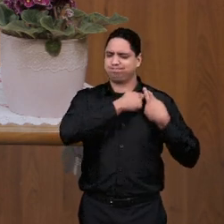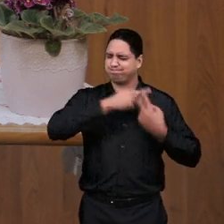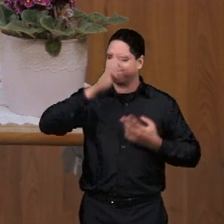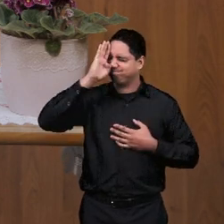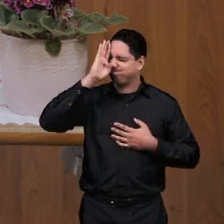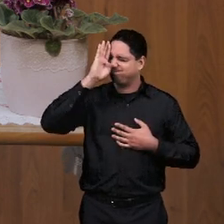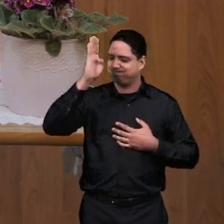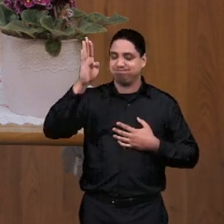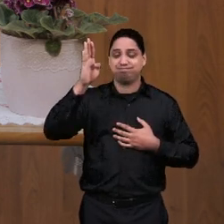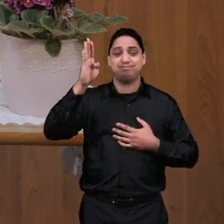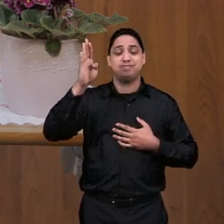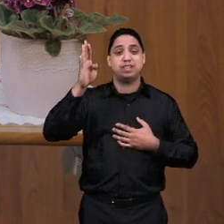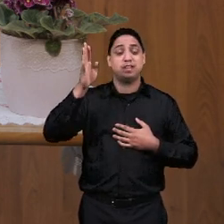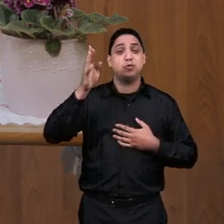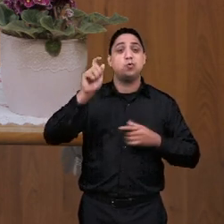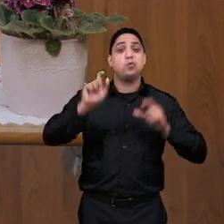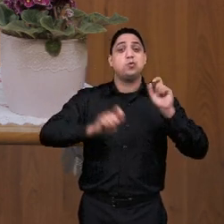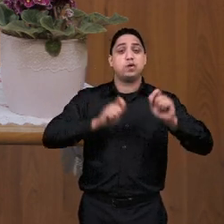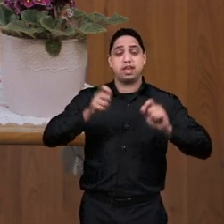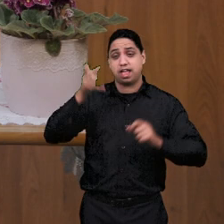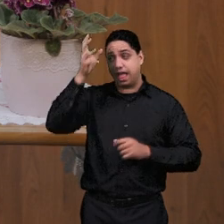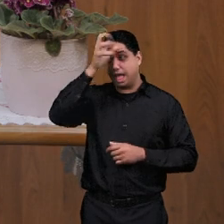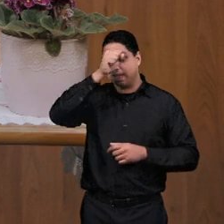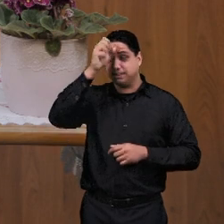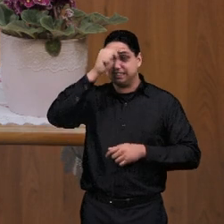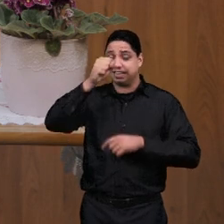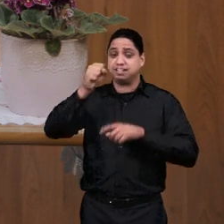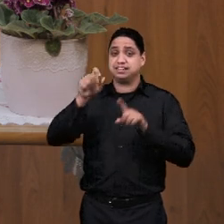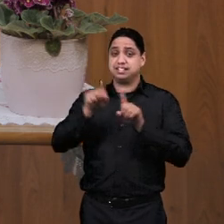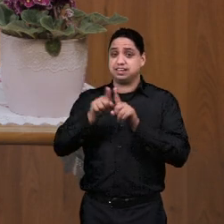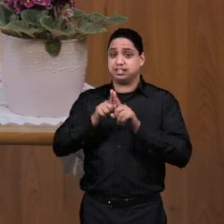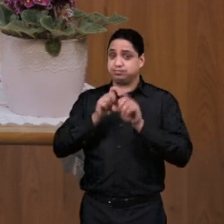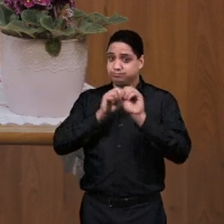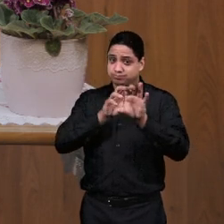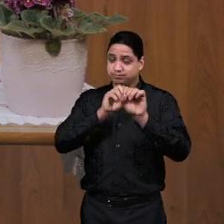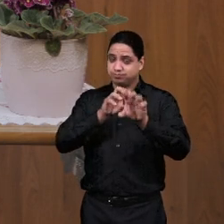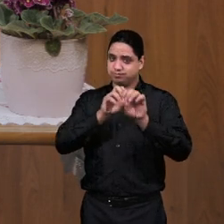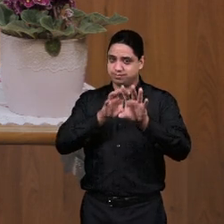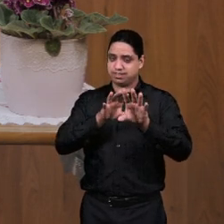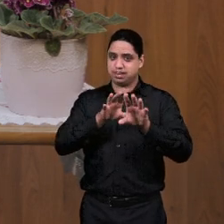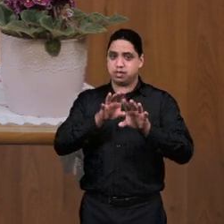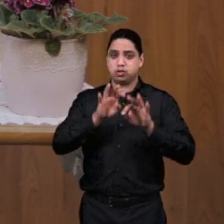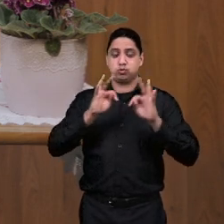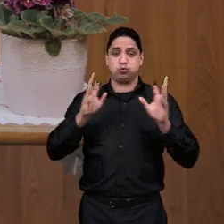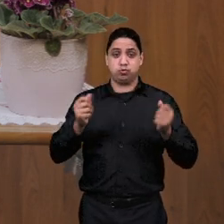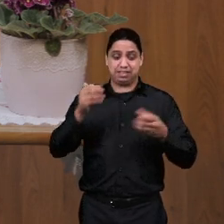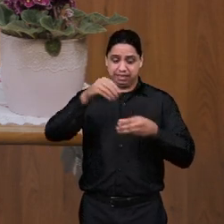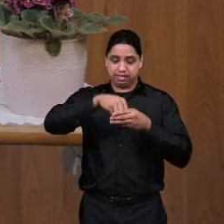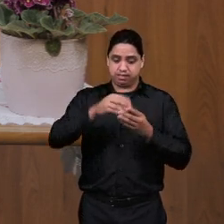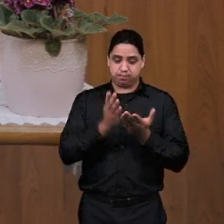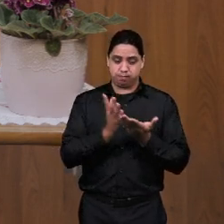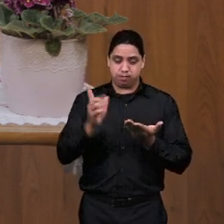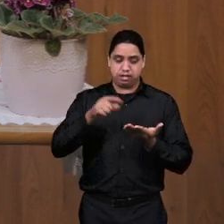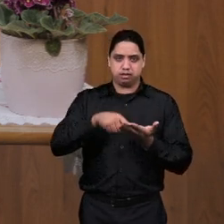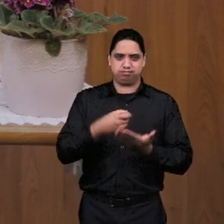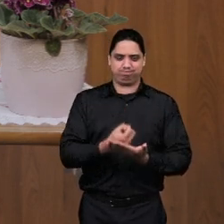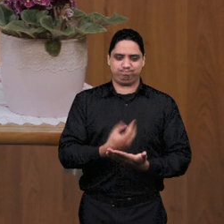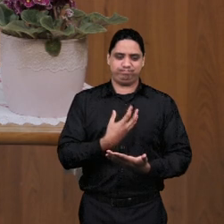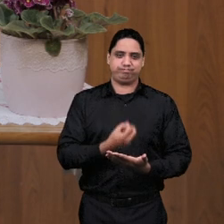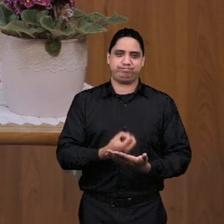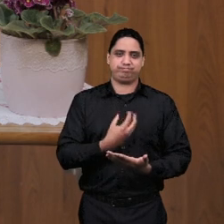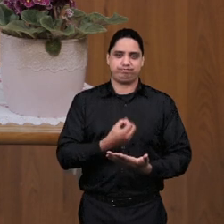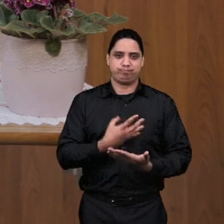un rôle fondamental dans l'apprentissage, l'enseignement et l'apprentissage de ce que la parole du Seigneur nous apporte comme l'enseignement,